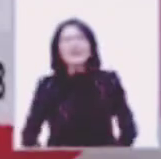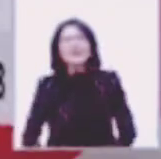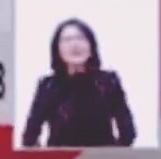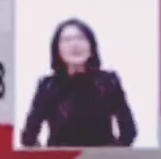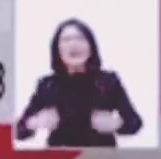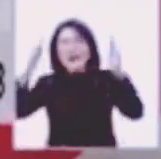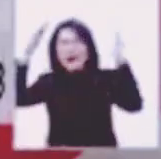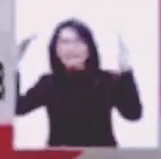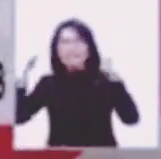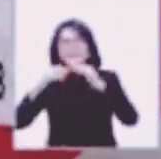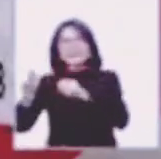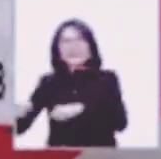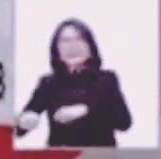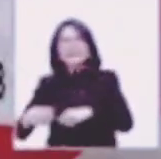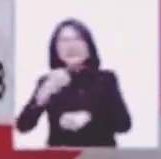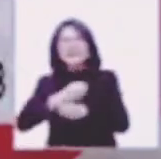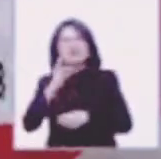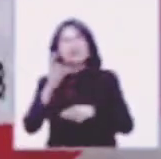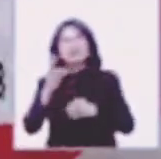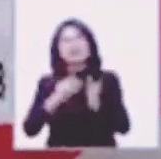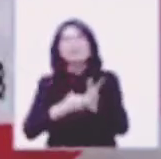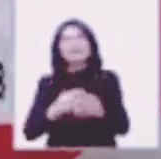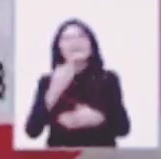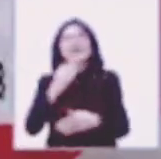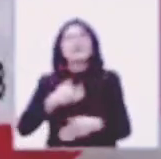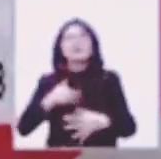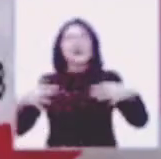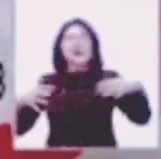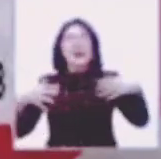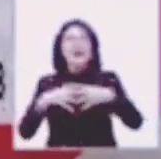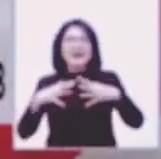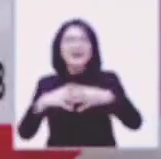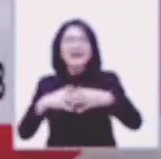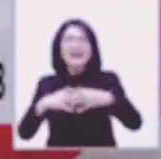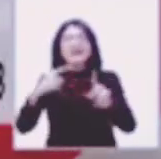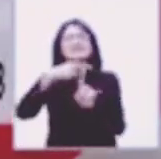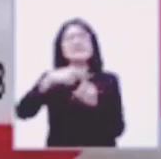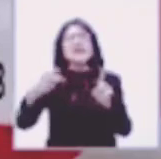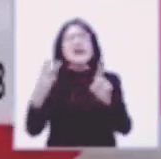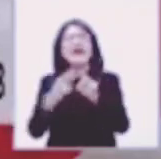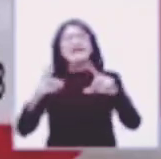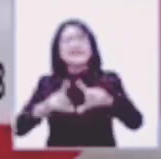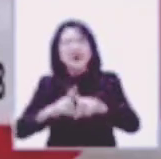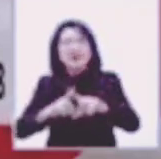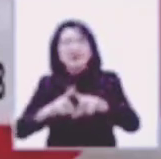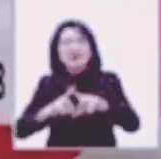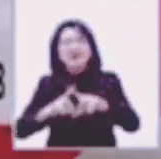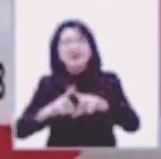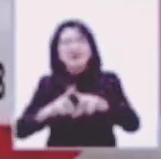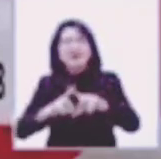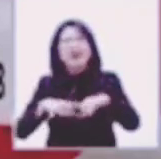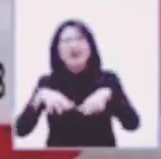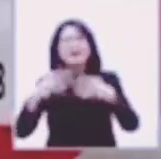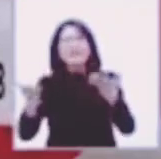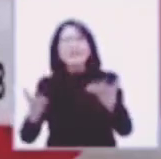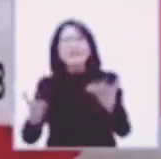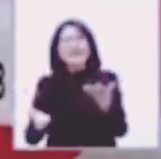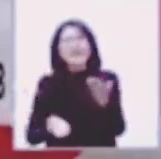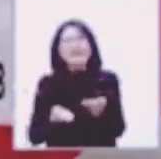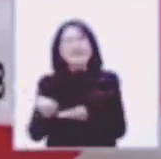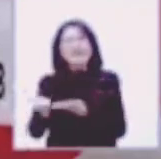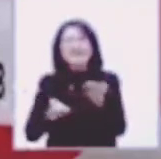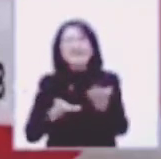rumah tangga petani gurum yang hanya punya tanah setengah hektar. Itu dari segi soal pertanahan. Nah, apalagi jasa